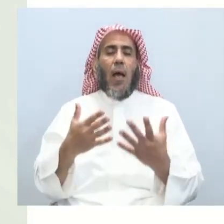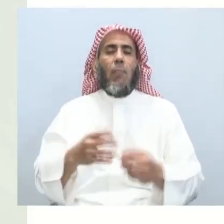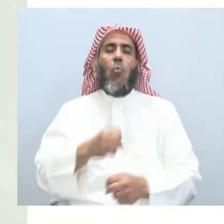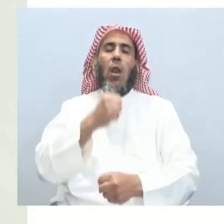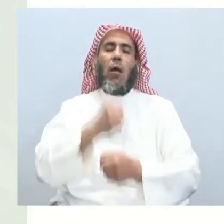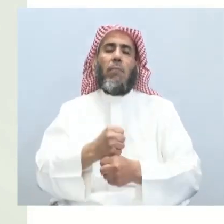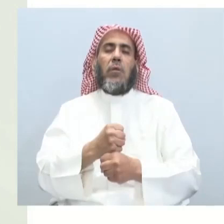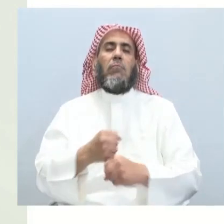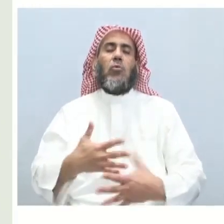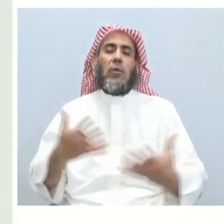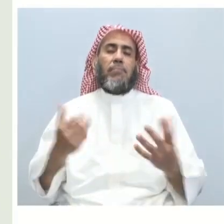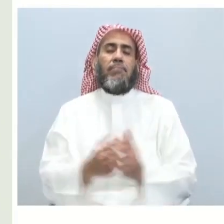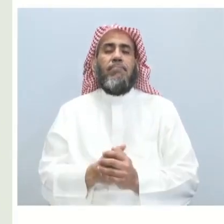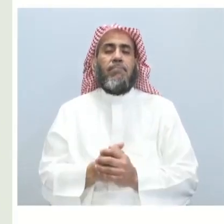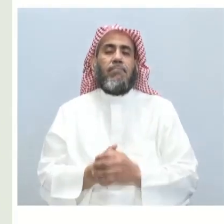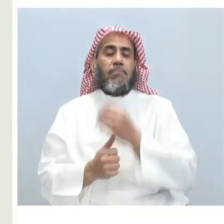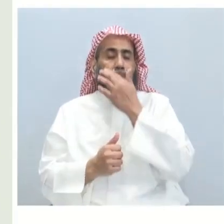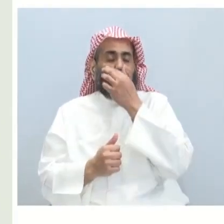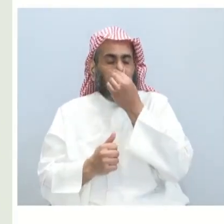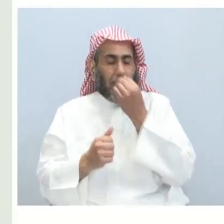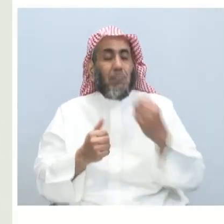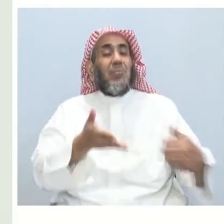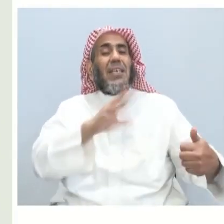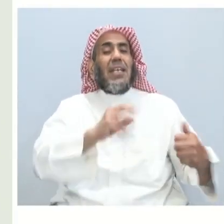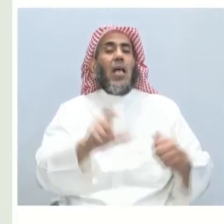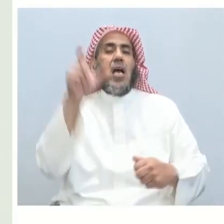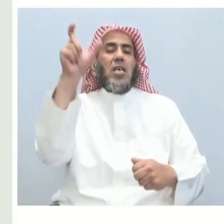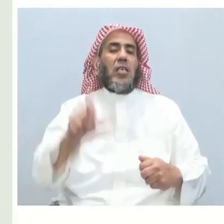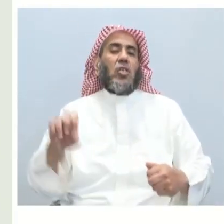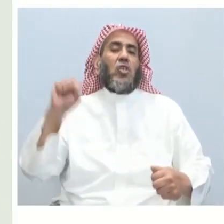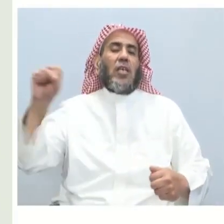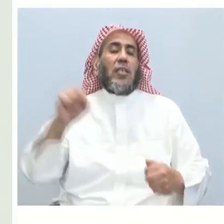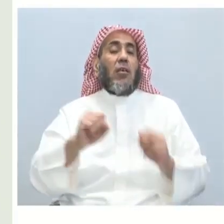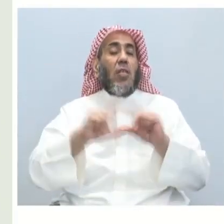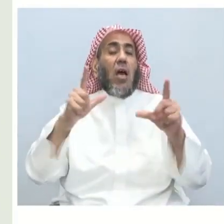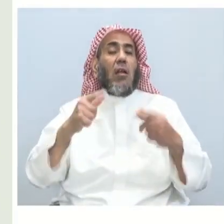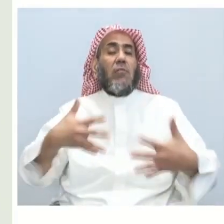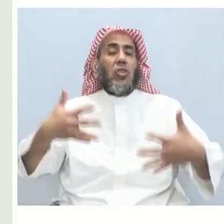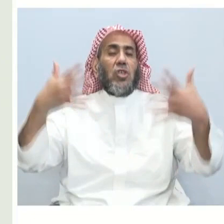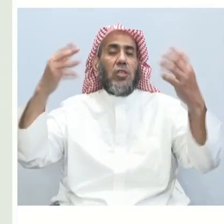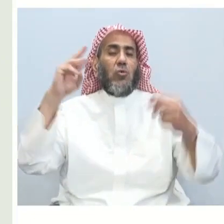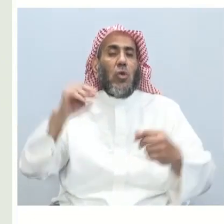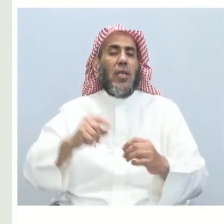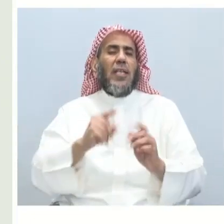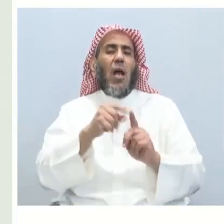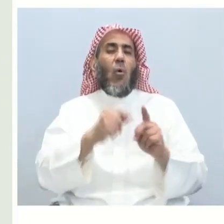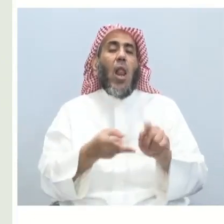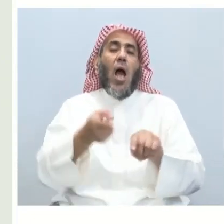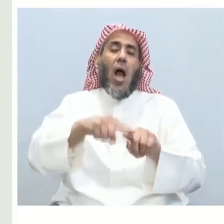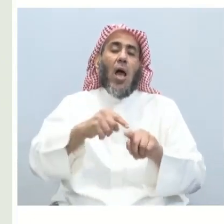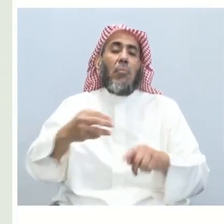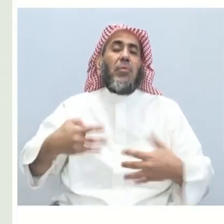والاطمئنان والسلام الرثاء الشخصي وهذا نوع من انواع الرثاء اي ظهر في الشعر السعودي الذي يتناول اقارب